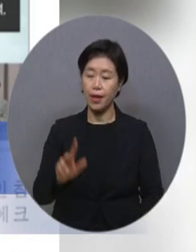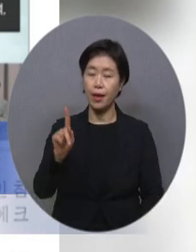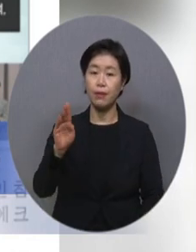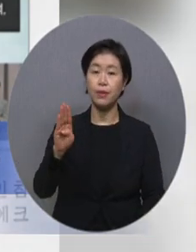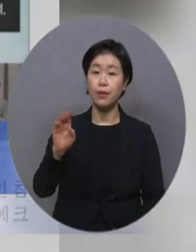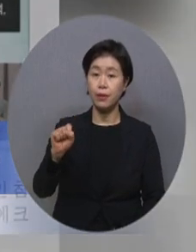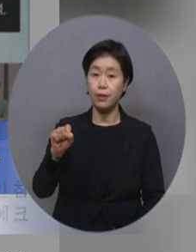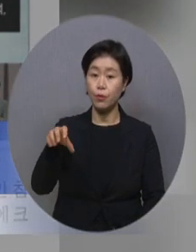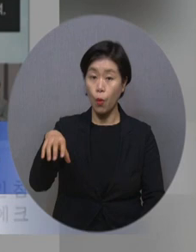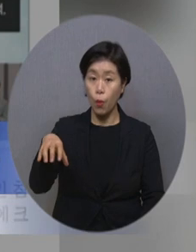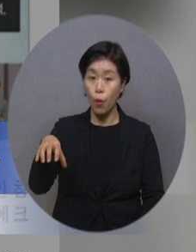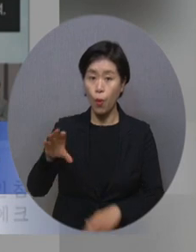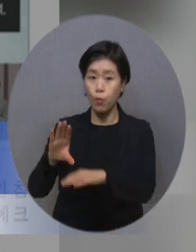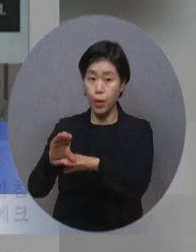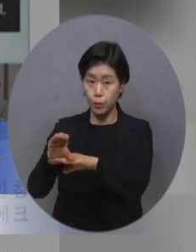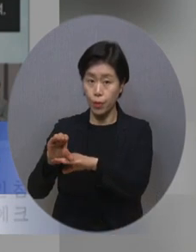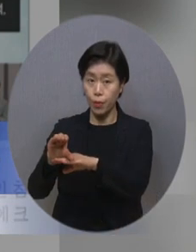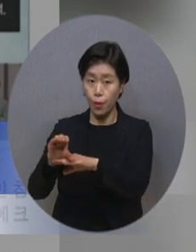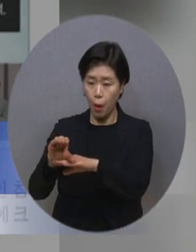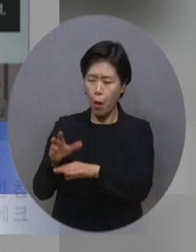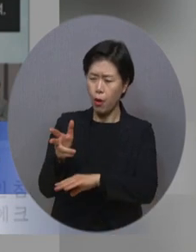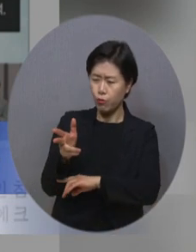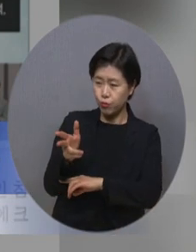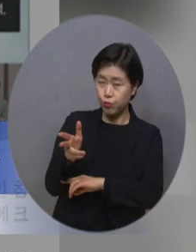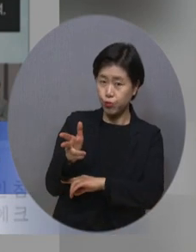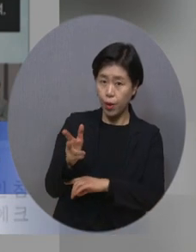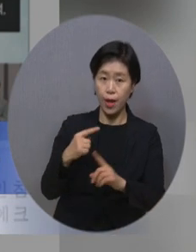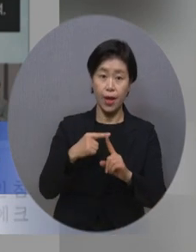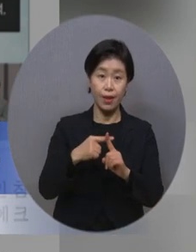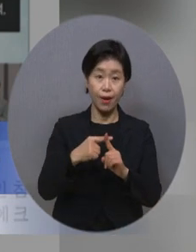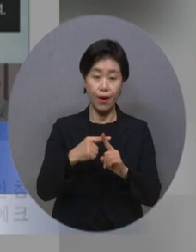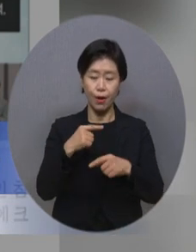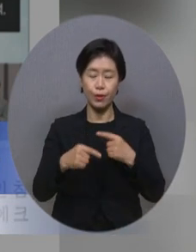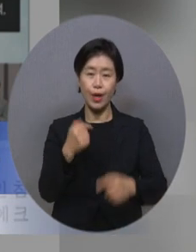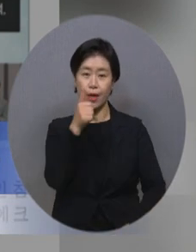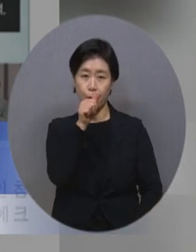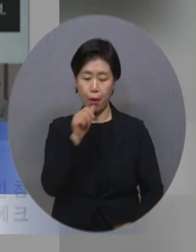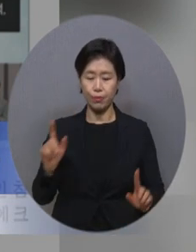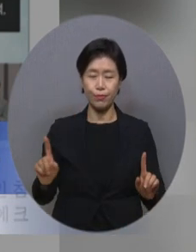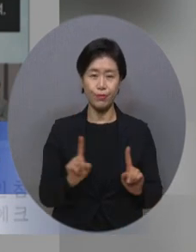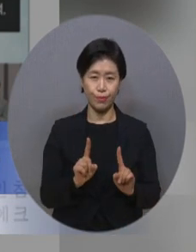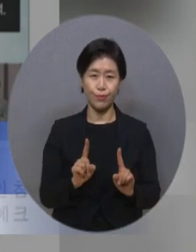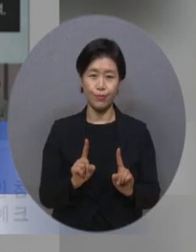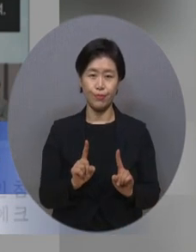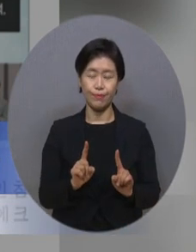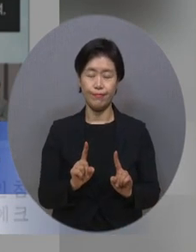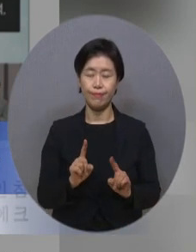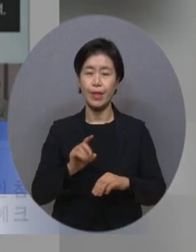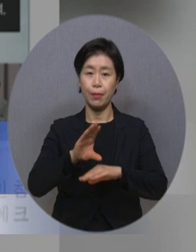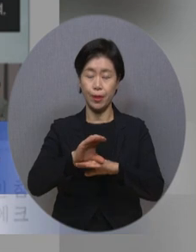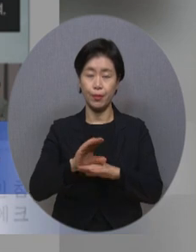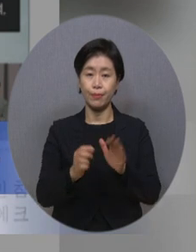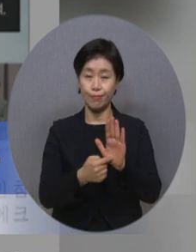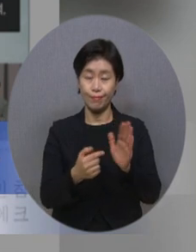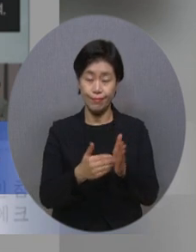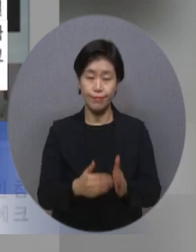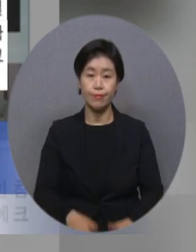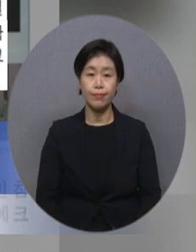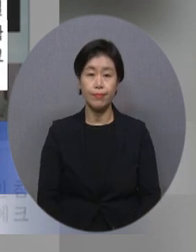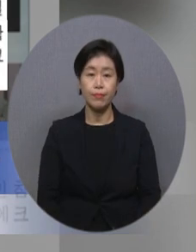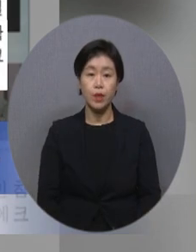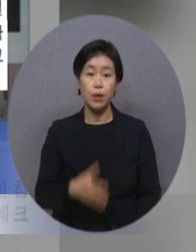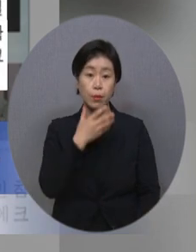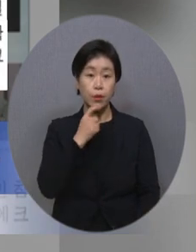개최한 가운데 복제 tv는 해당 방송의 일대일 수어 서비스를 포함해 동시 생중계 했는데요